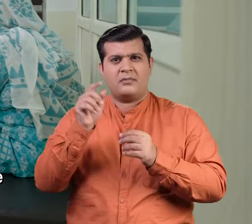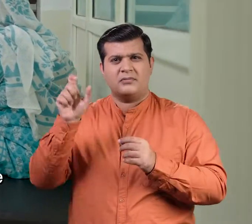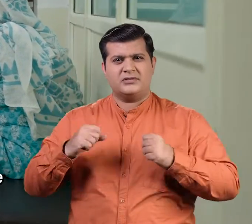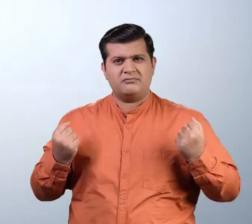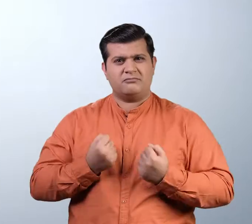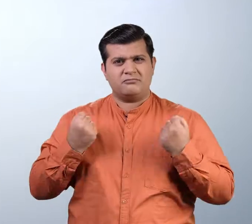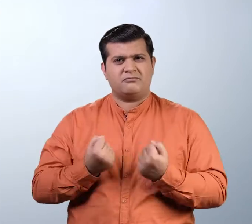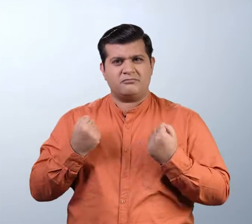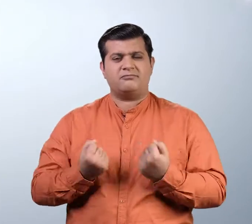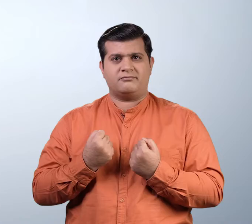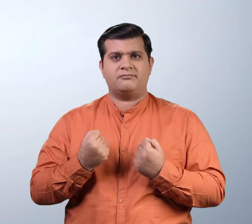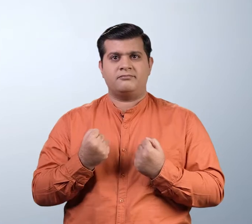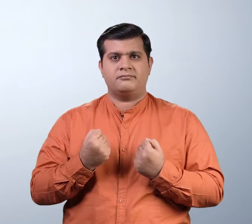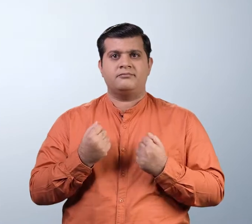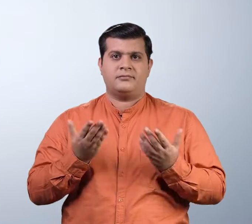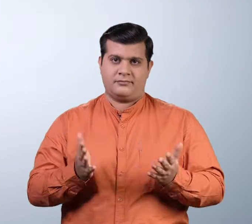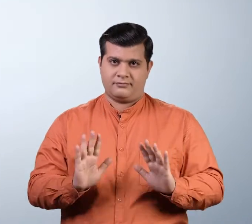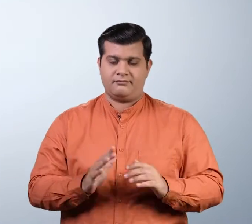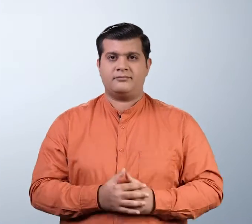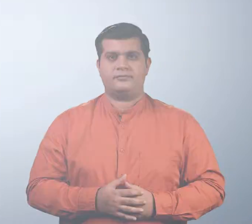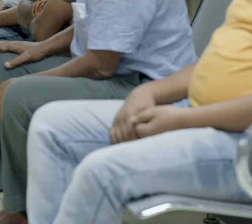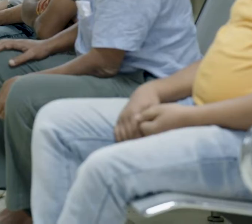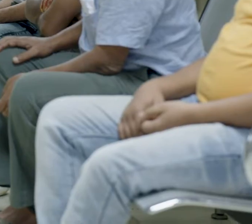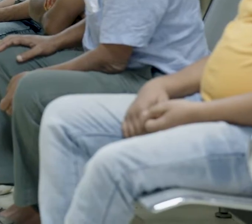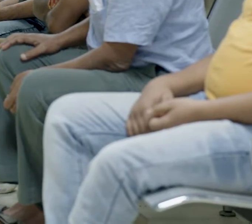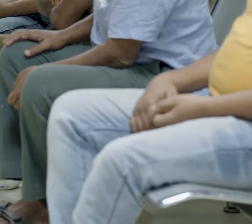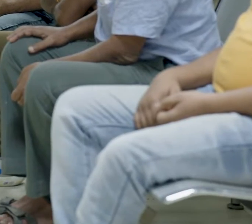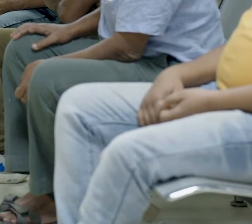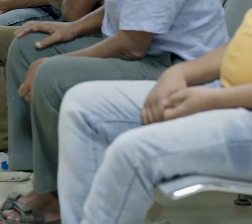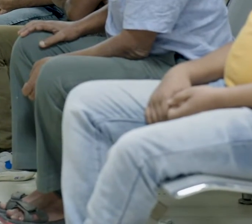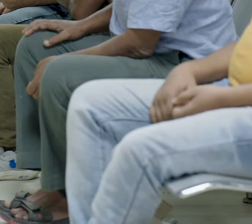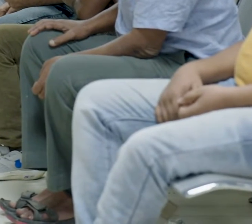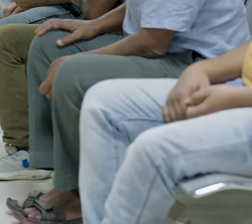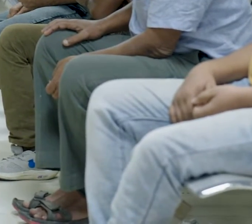बढ़ावा देने में भी PDUNI-PPD अधिक सक्रिय भूमिका निभा रहा है।